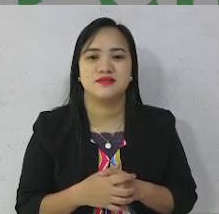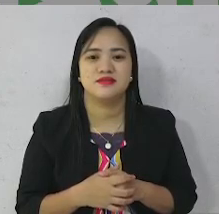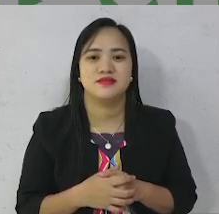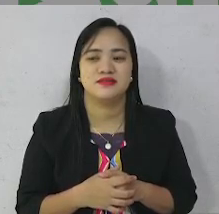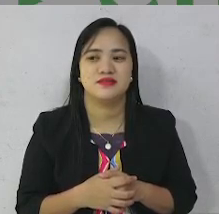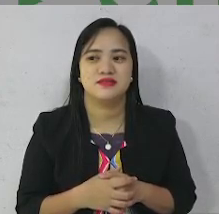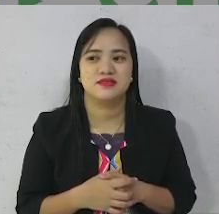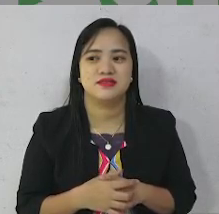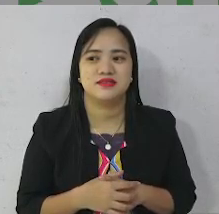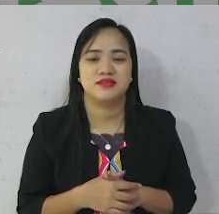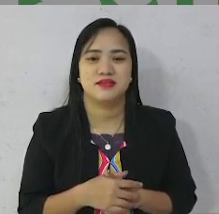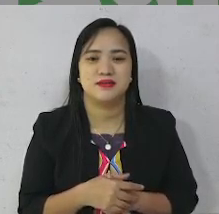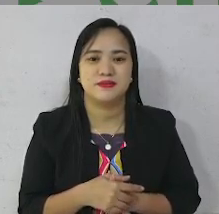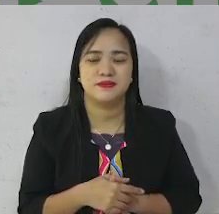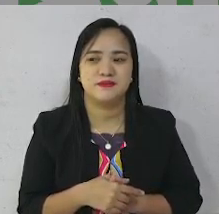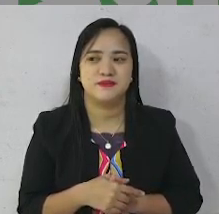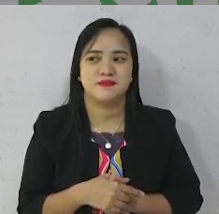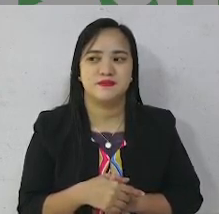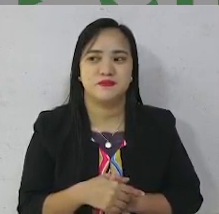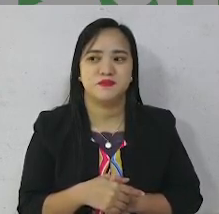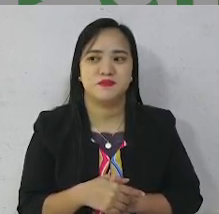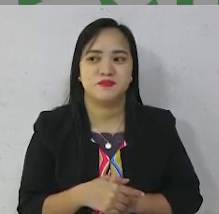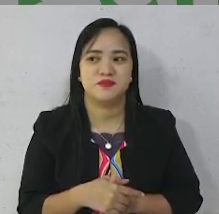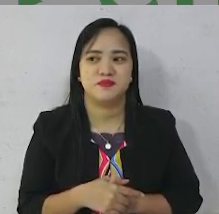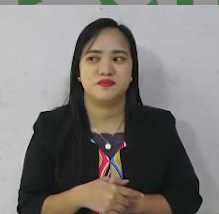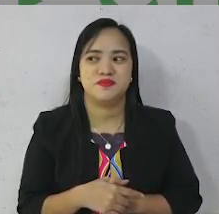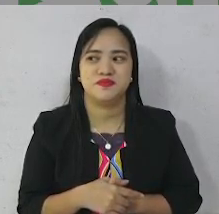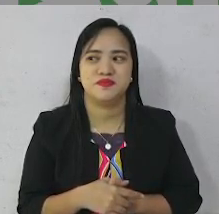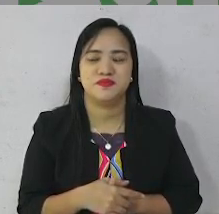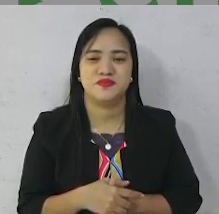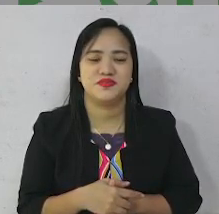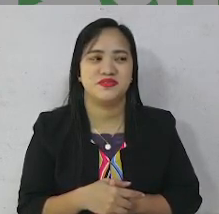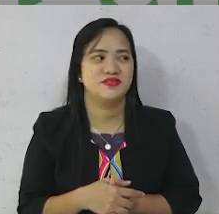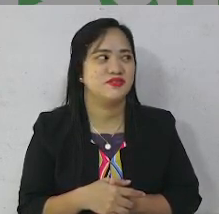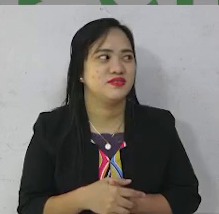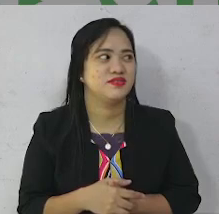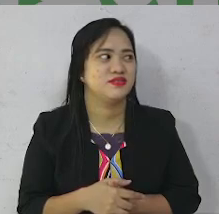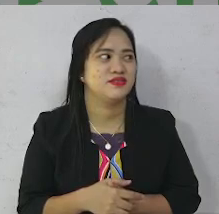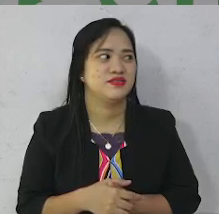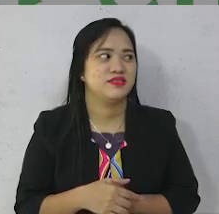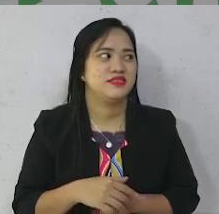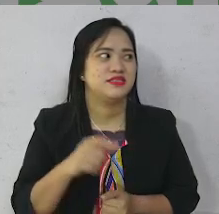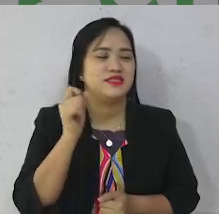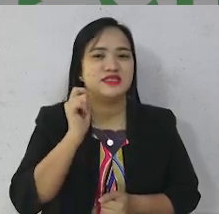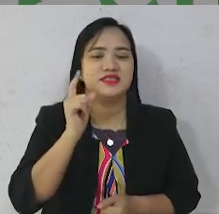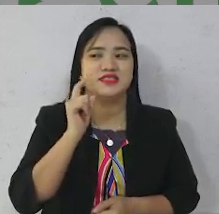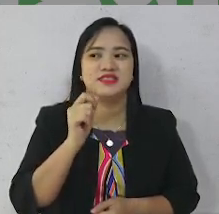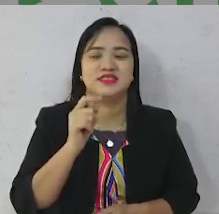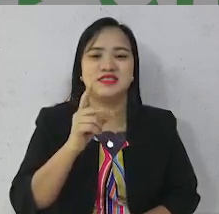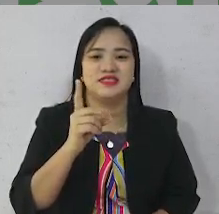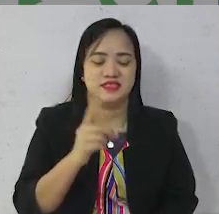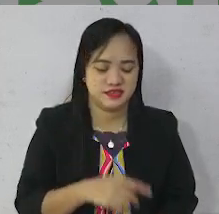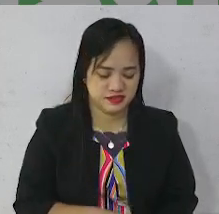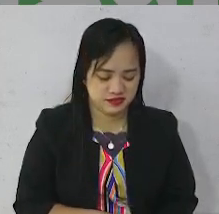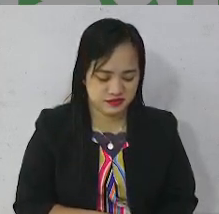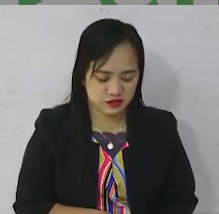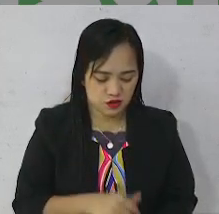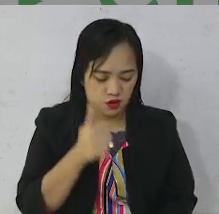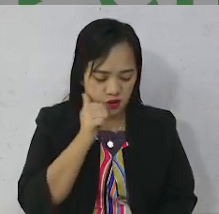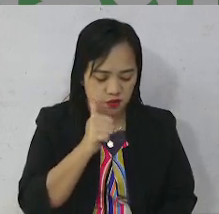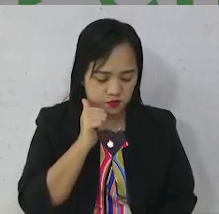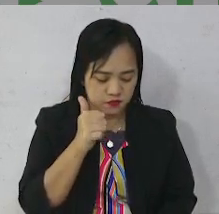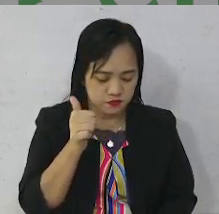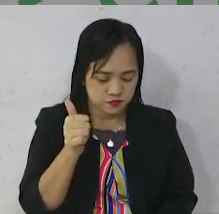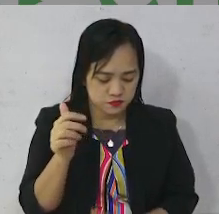ay ay Sino yon yan sabi dito ni Dirk dapat tanggapin na lang yung